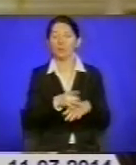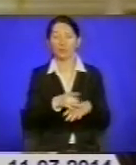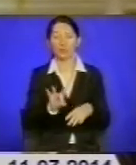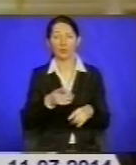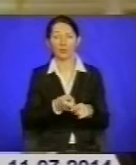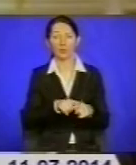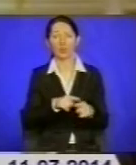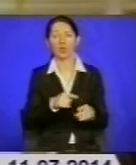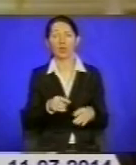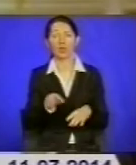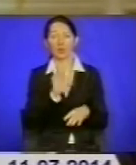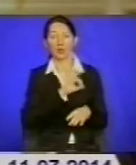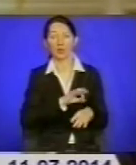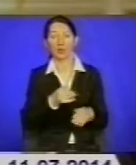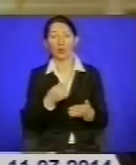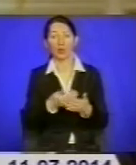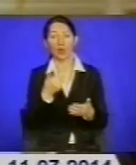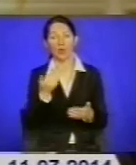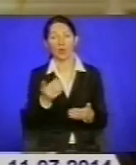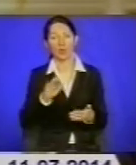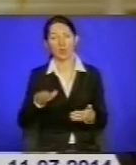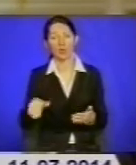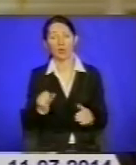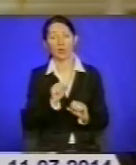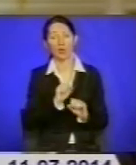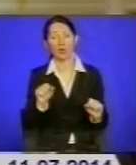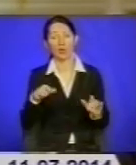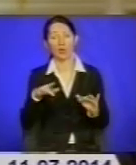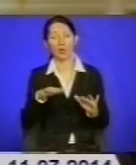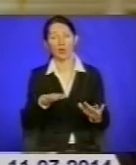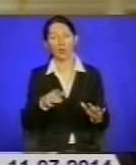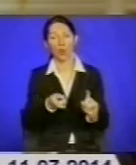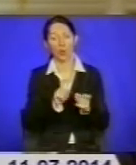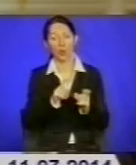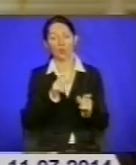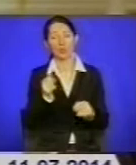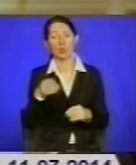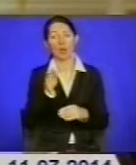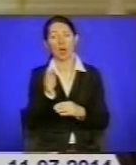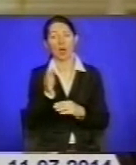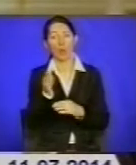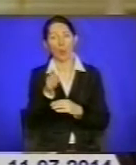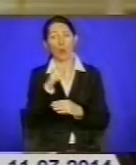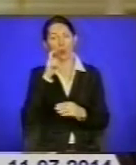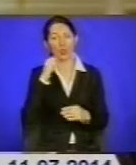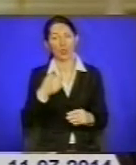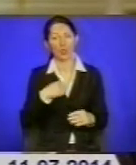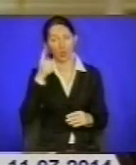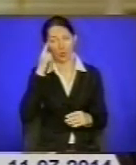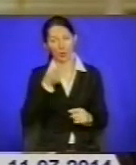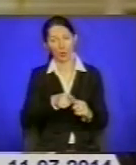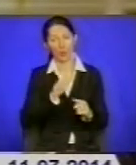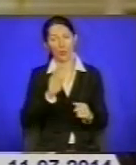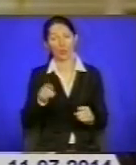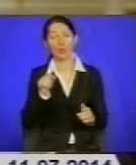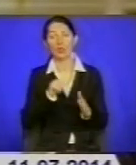які застосовувались до вас після героїчного вчинку, боролися за прапор України. Я думаю, що це буде символічно.